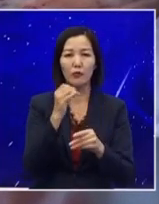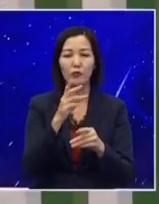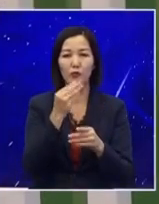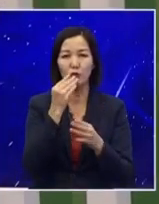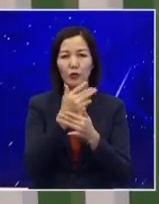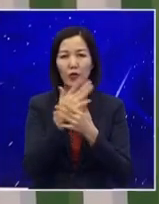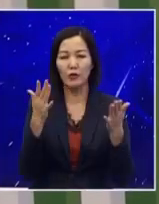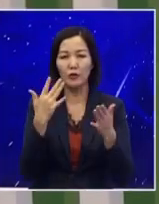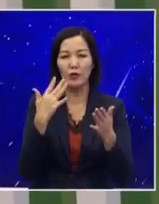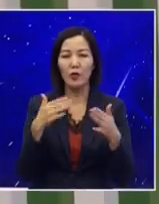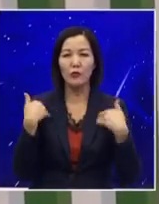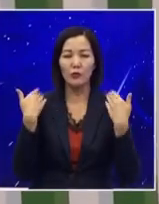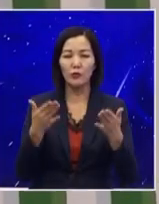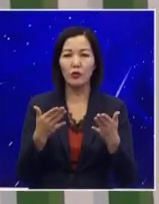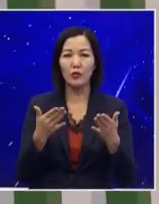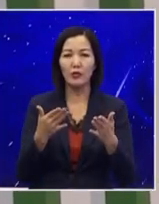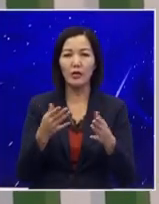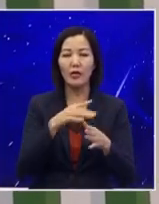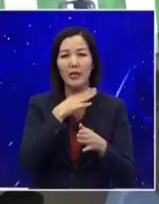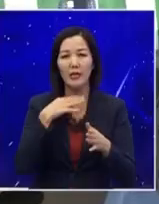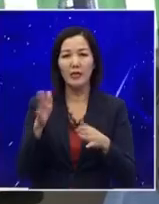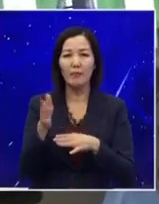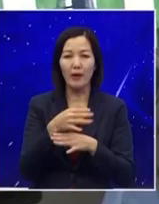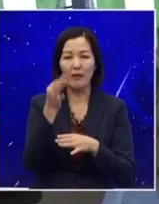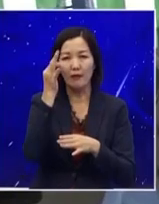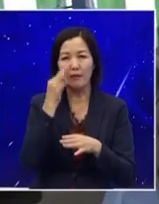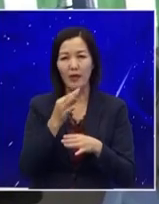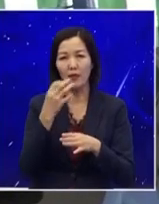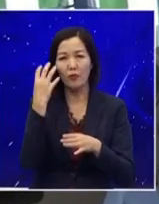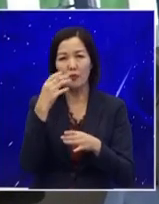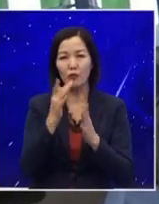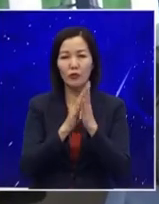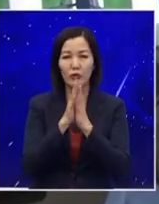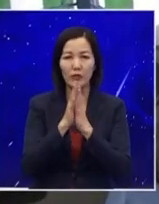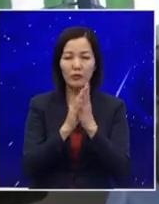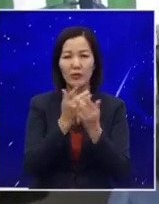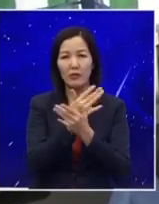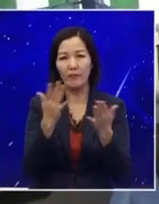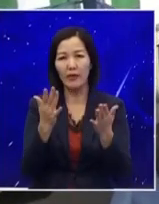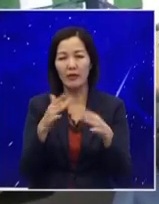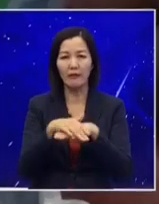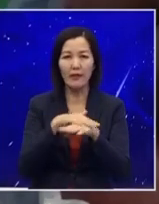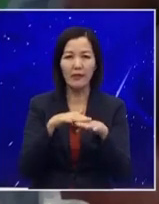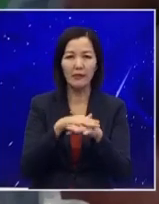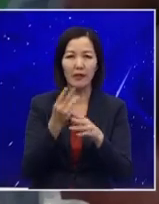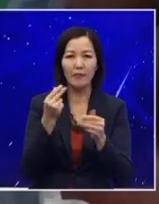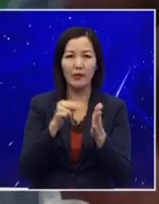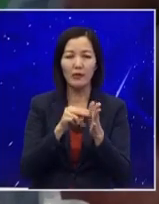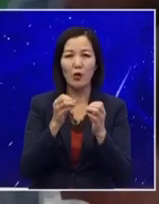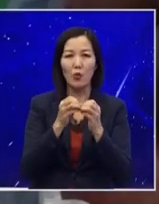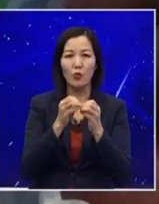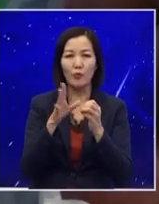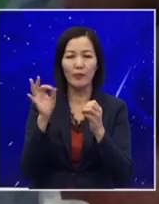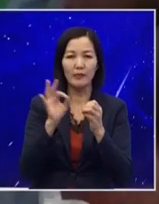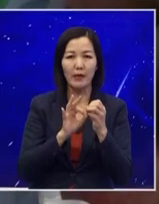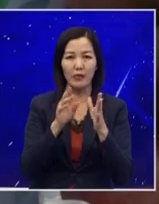асатын 50 түрлі азық түлік ұсынылды. Ет өнімдері, балық, бал, табиғи көкөніс пен жеміс-жидектер мұнда нарықтағы бағасынан 10-15%